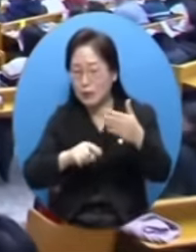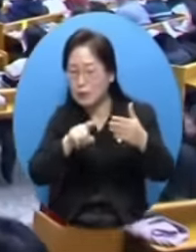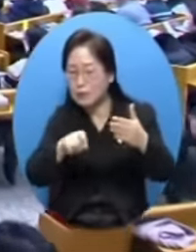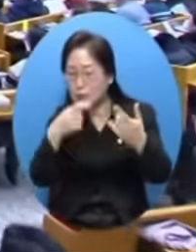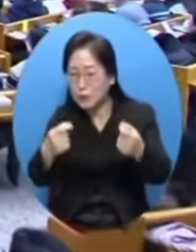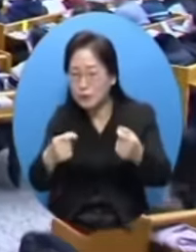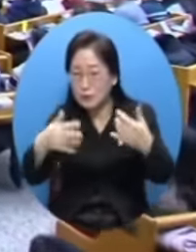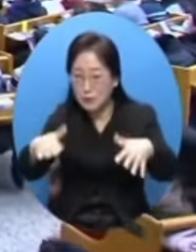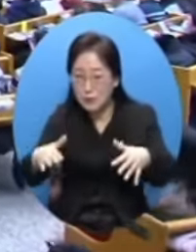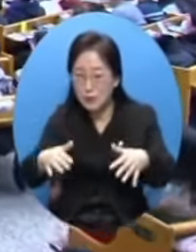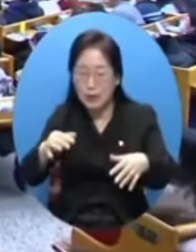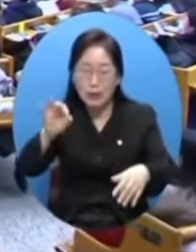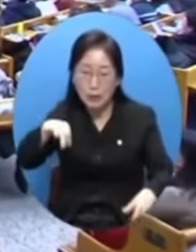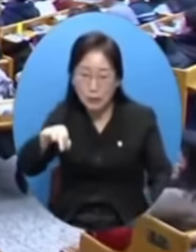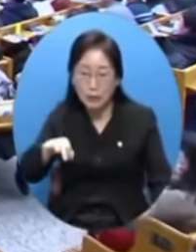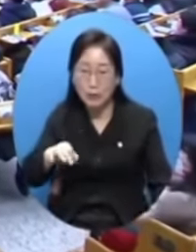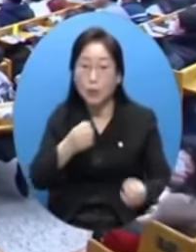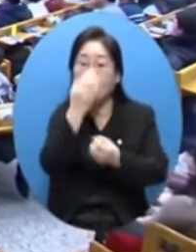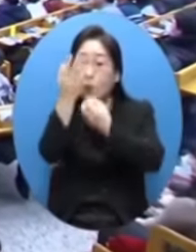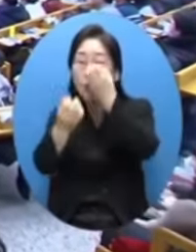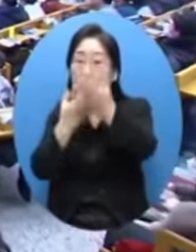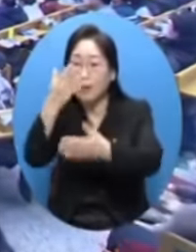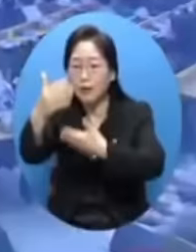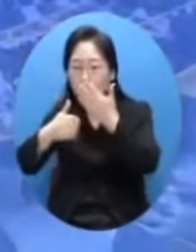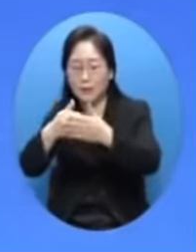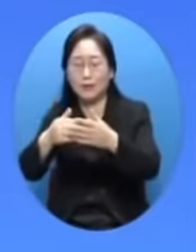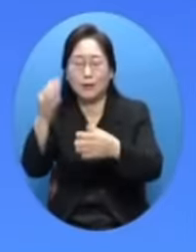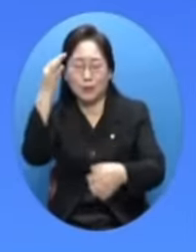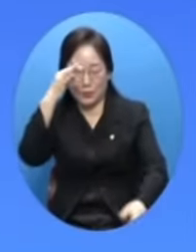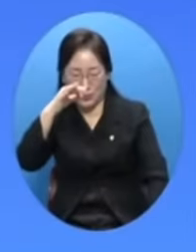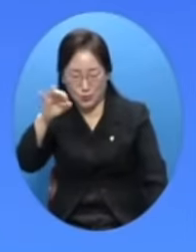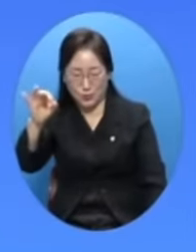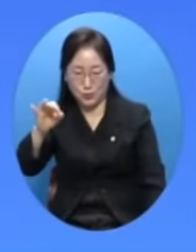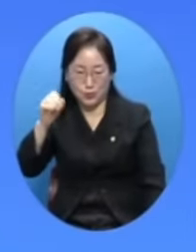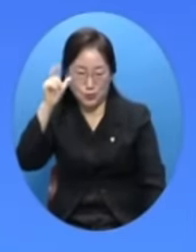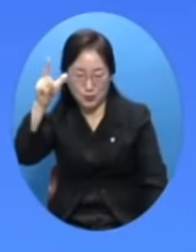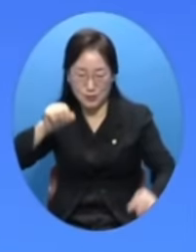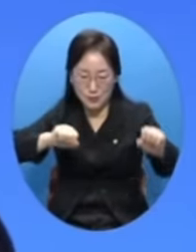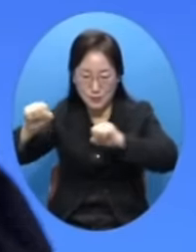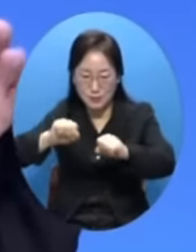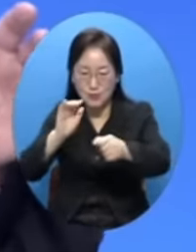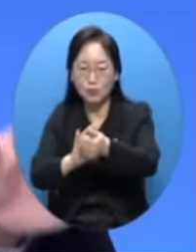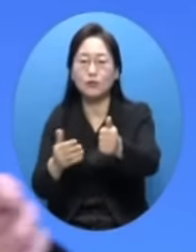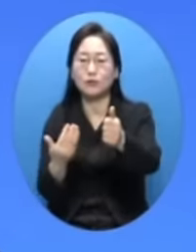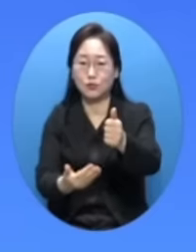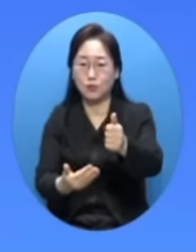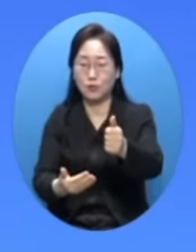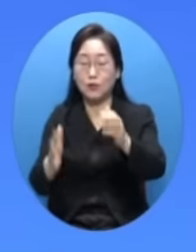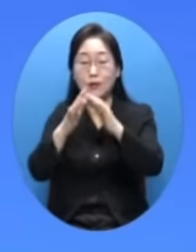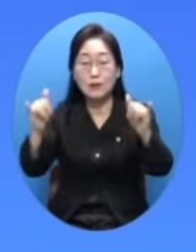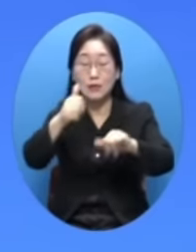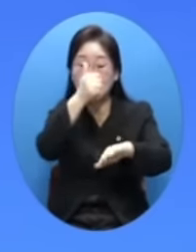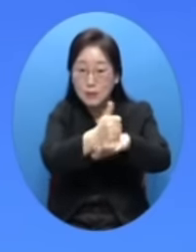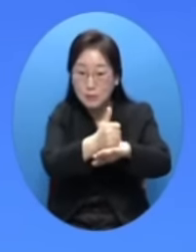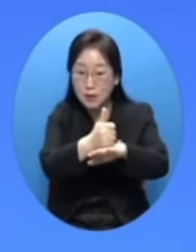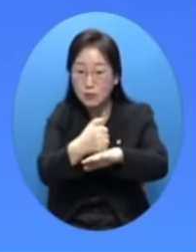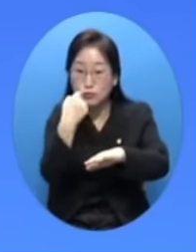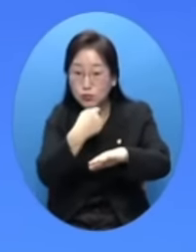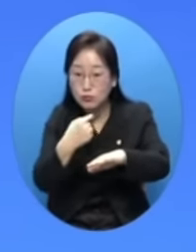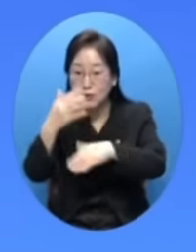아니라는 것을 고백하면 하나님이 우리를 통해서 위대한 역사를 이루시는 것입니다 우리 인간의 마지막은 하나님의 의